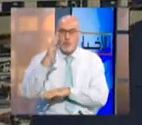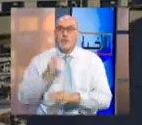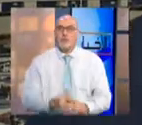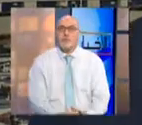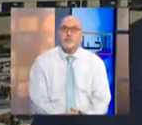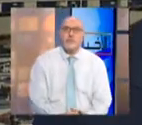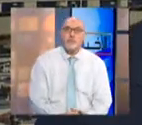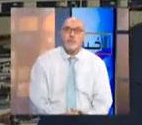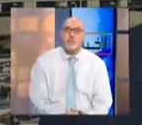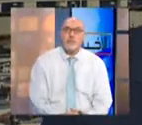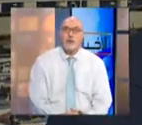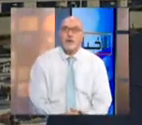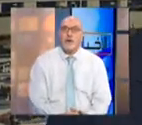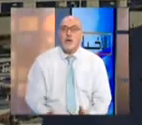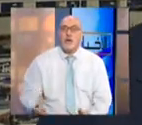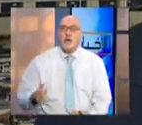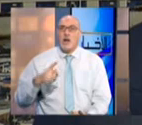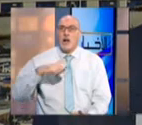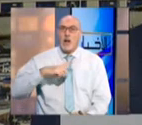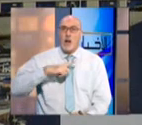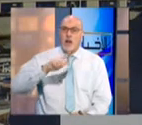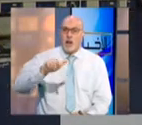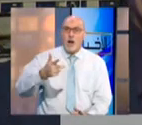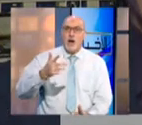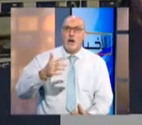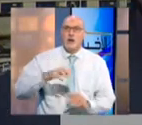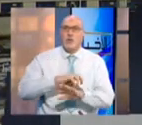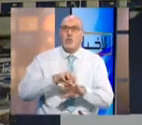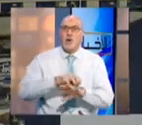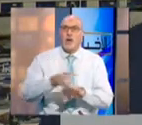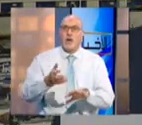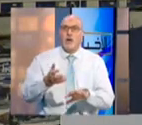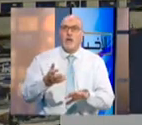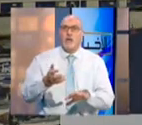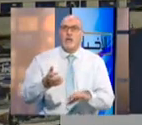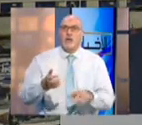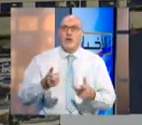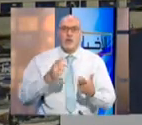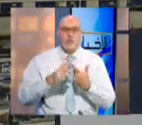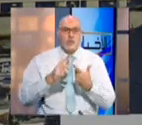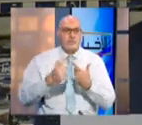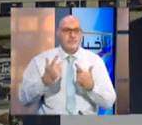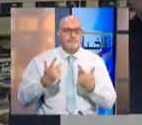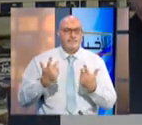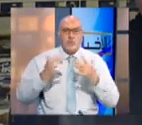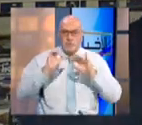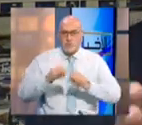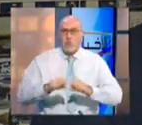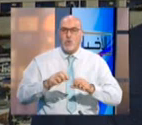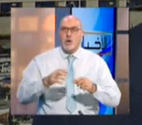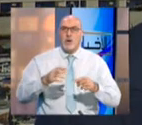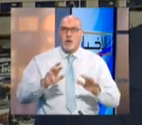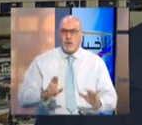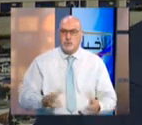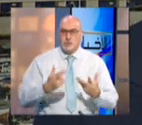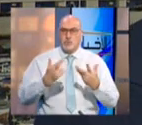الولايات اللي عندها الإمكانية أنها تخلق ثروة أو عندها إمكانية أنها جزئيا تقدر تسير الموازنة محليا، لكن